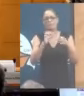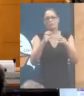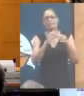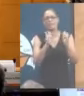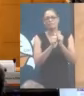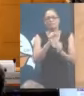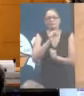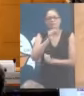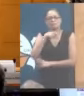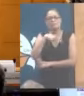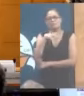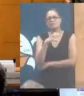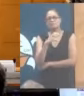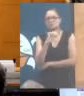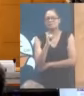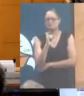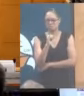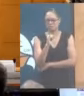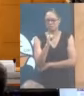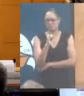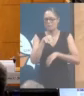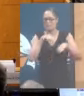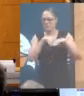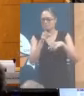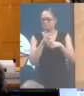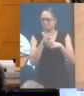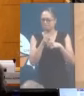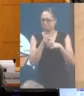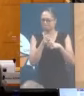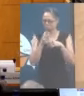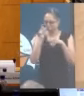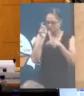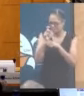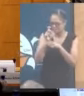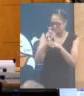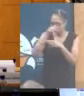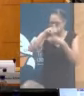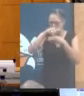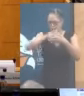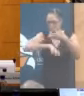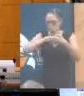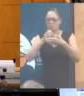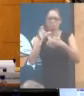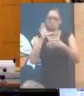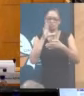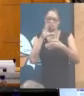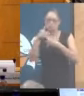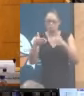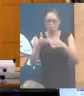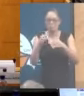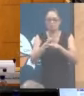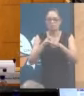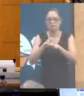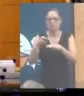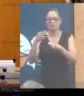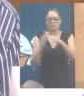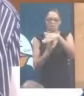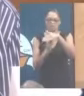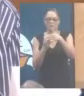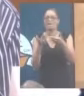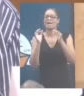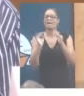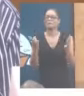SMTV2, ce type de pratique a été dénoncé dans le rapport public de la Chambre régionale des comptes. C'est-à-dire celle qui consiste